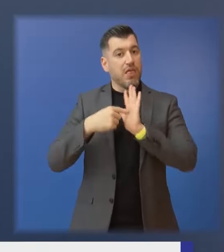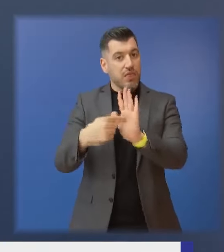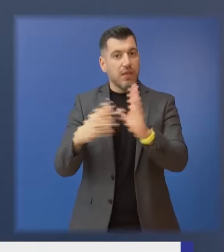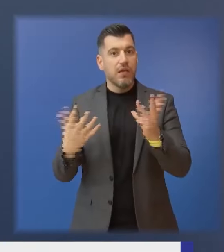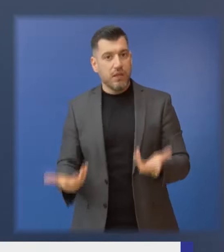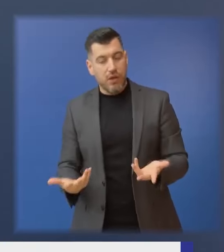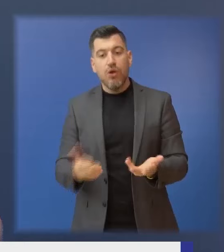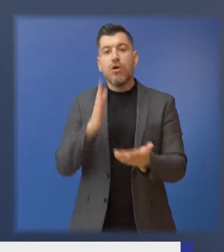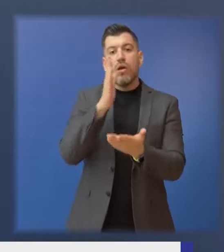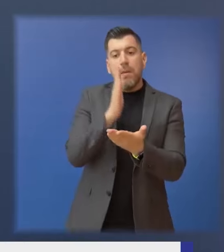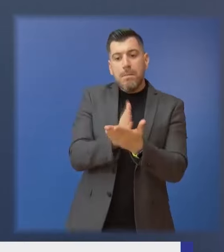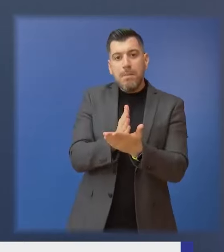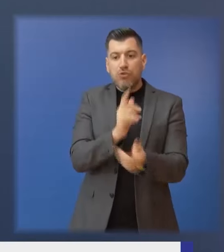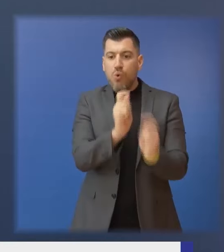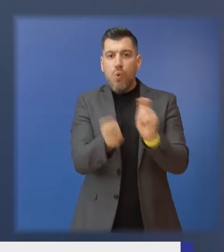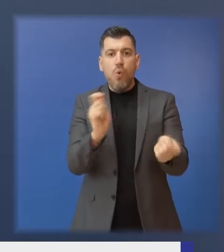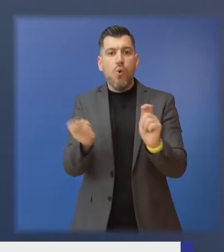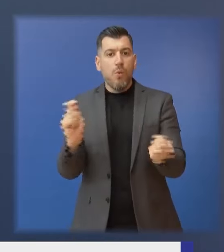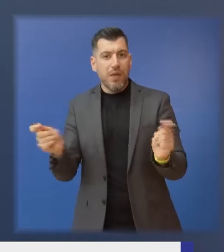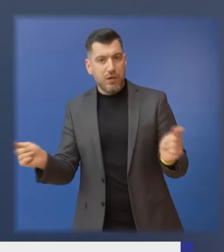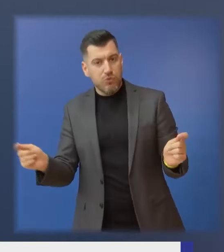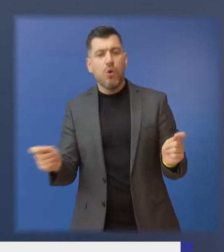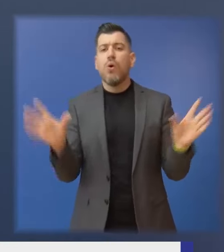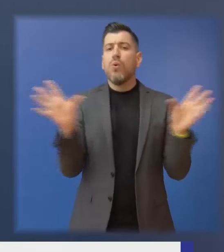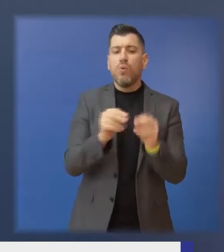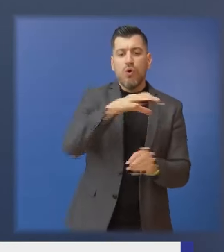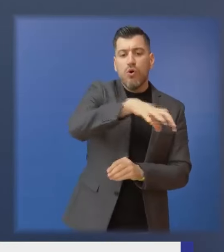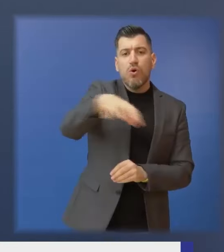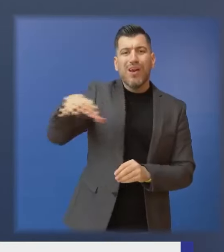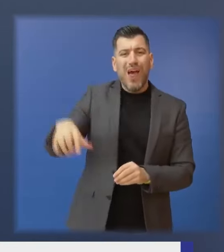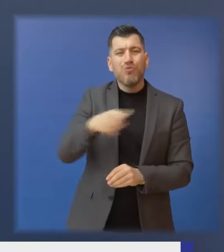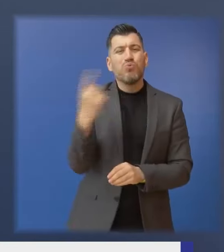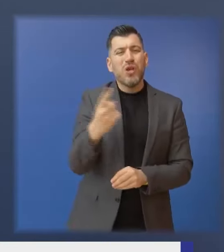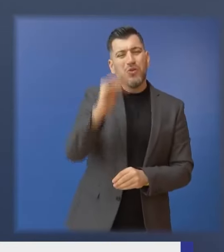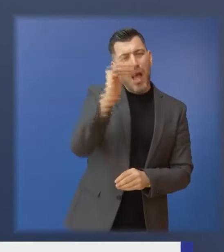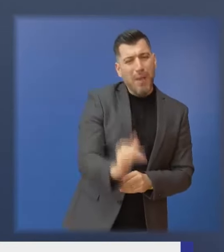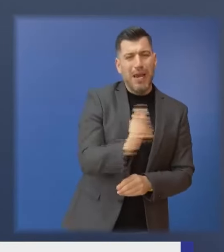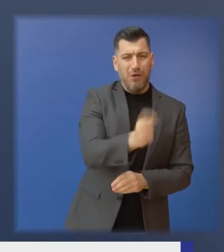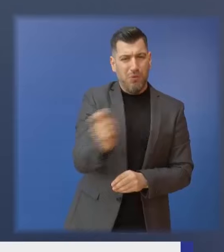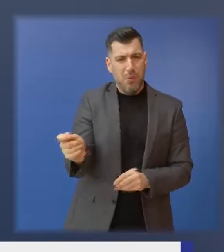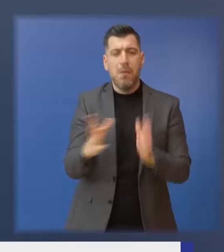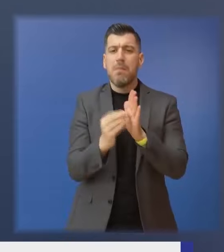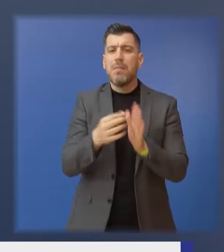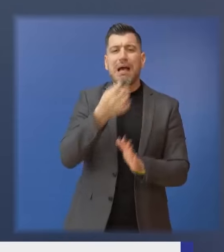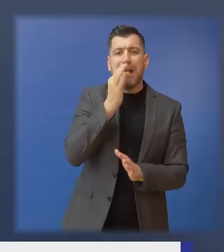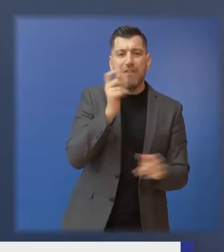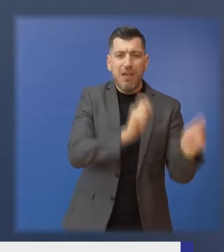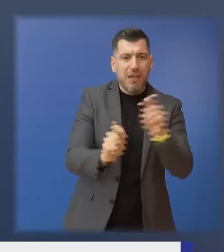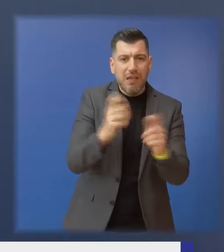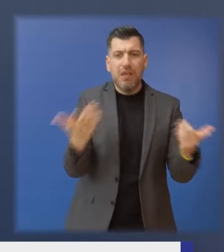πραγματικό μέσο ορμής για τους εργαζόμενους σε κλάδους όπου αυτό είναι χαμηλότερο όπως ο τομέας της εστίασης και των καταλυμάτων